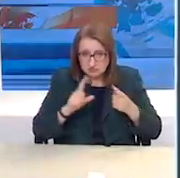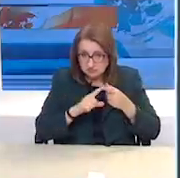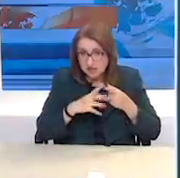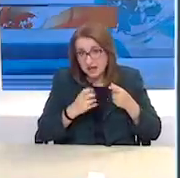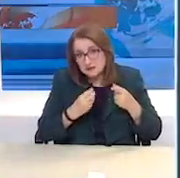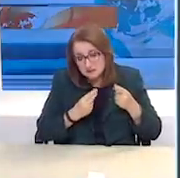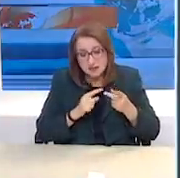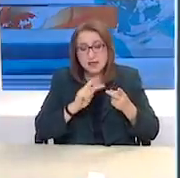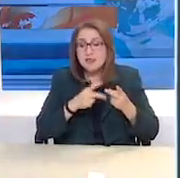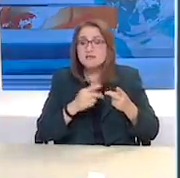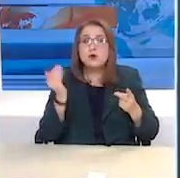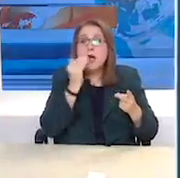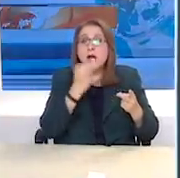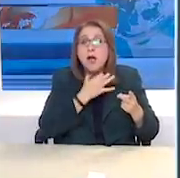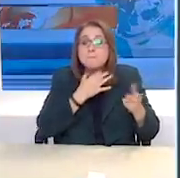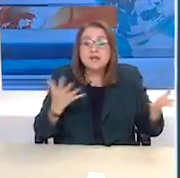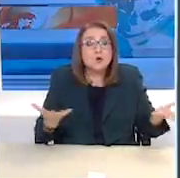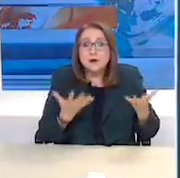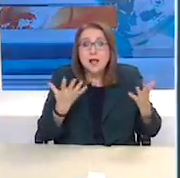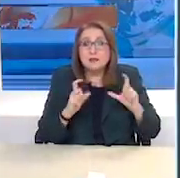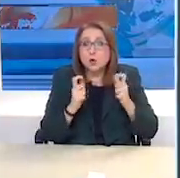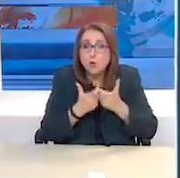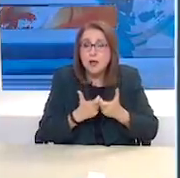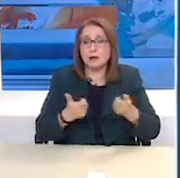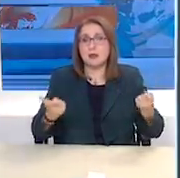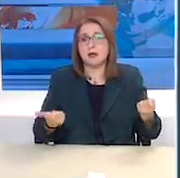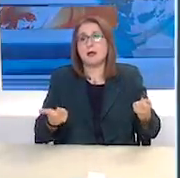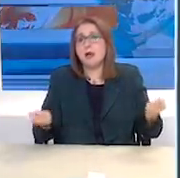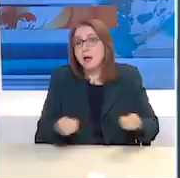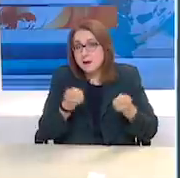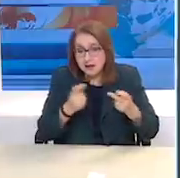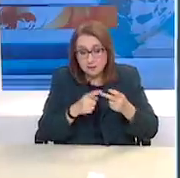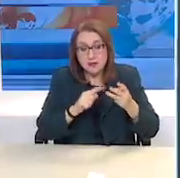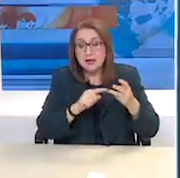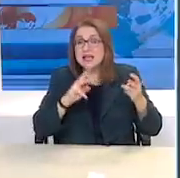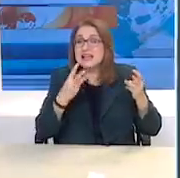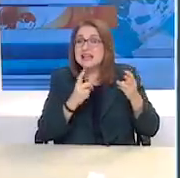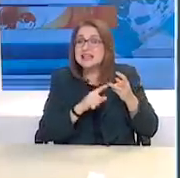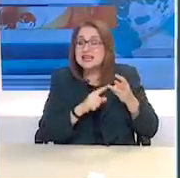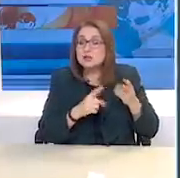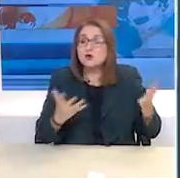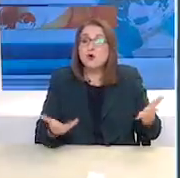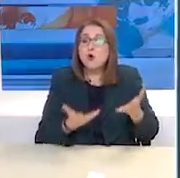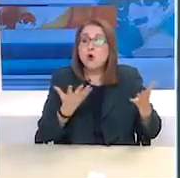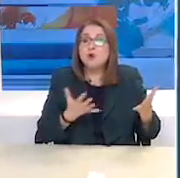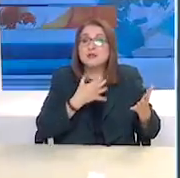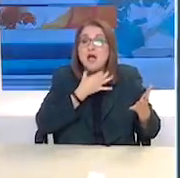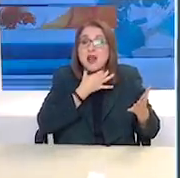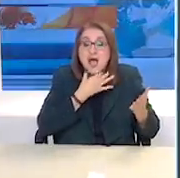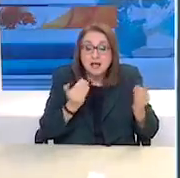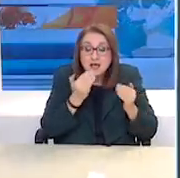αφορά επίγουσα οικογενειακή ή επαγγελματική ανάγκη. Και τρίτον, το αίτημα να αφορά οποιαδήποτε άμεση ανελαστική